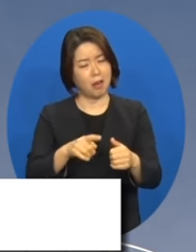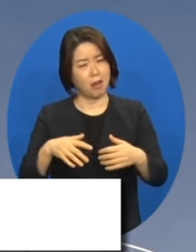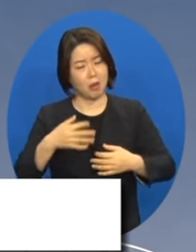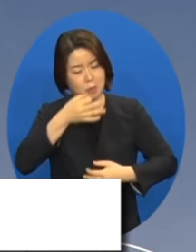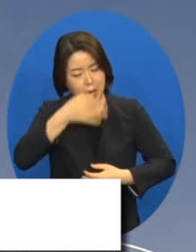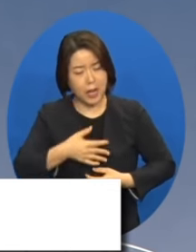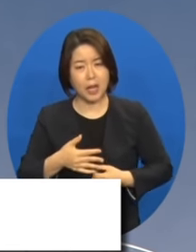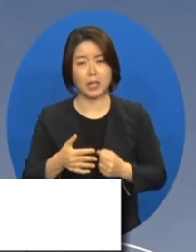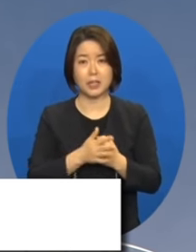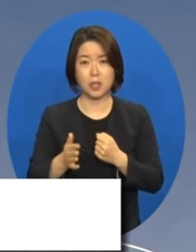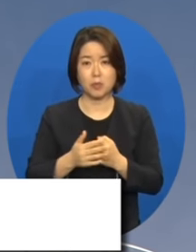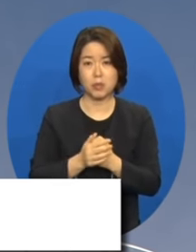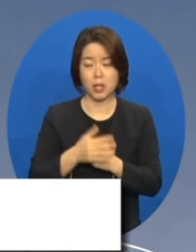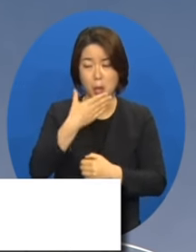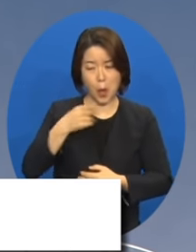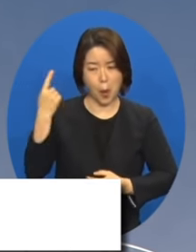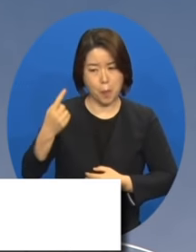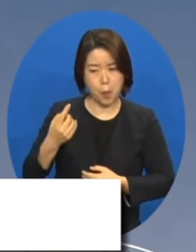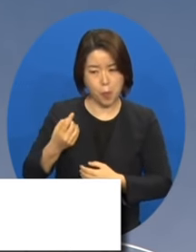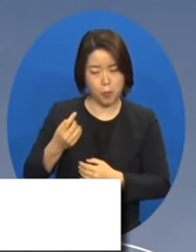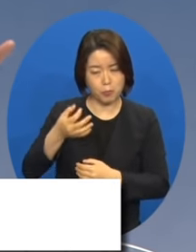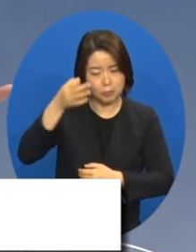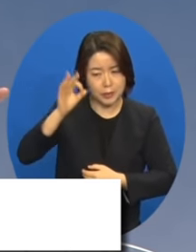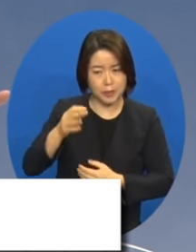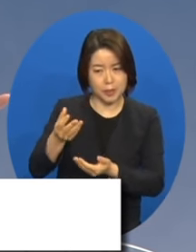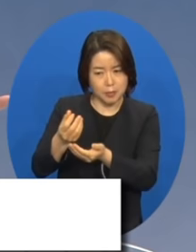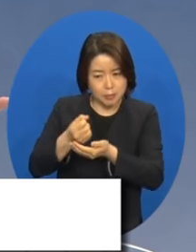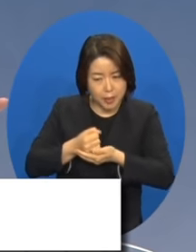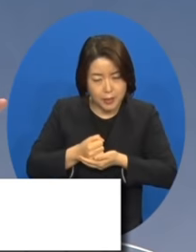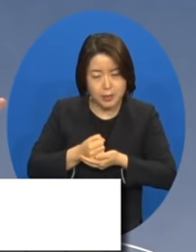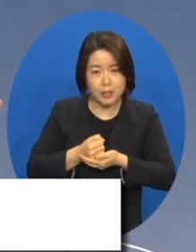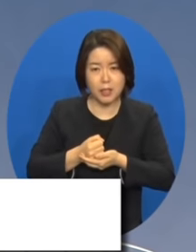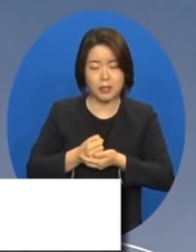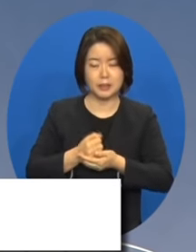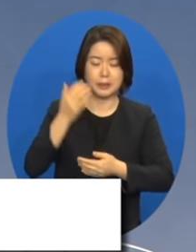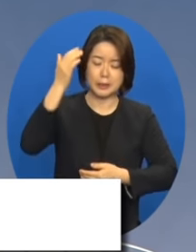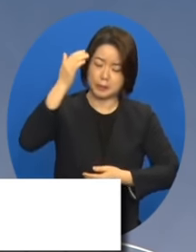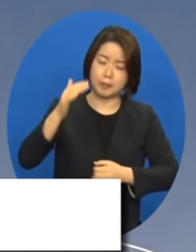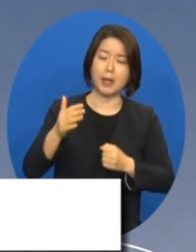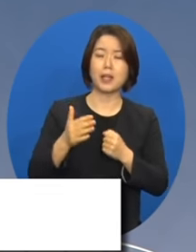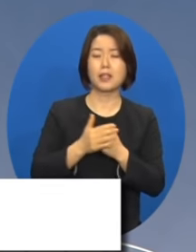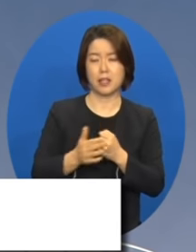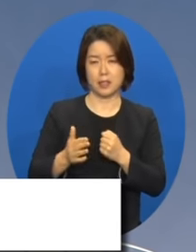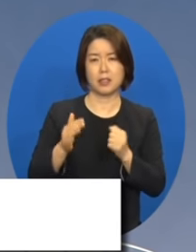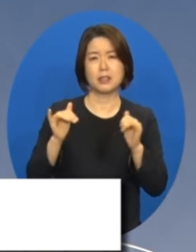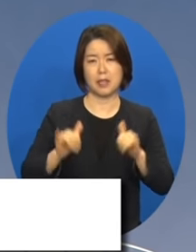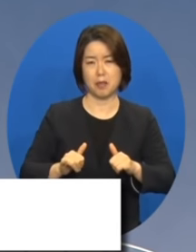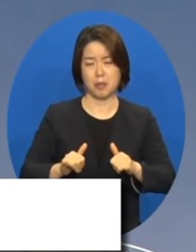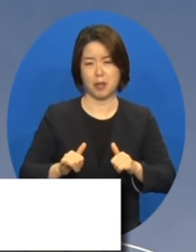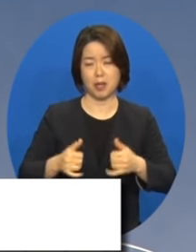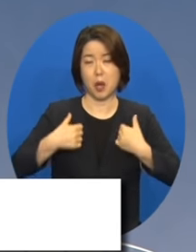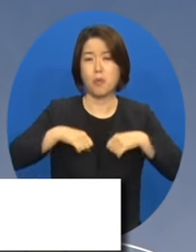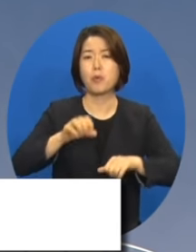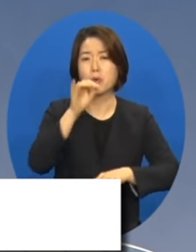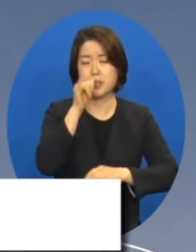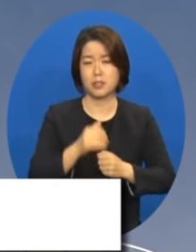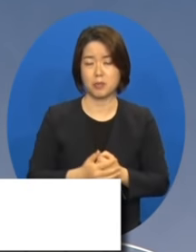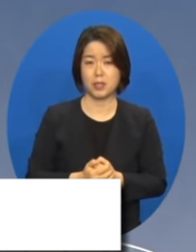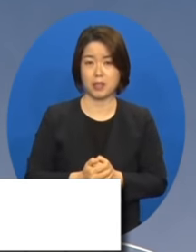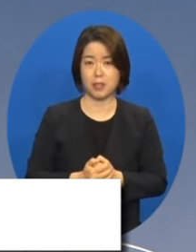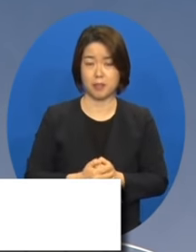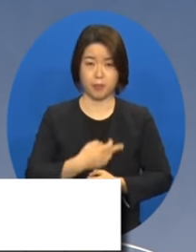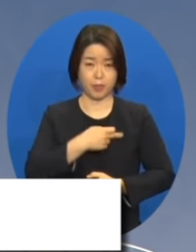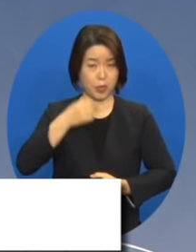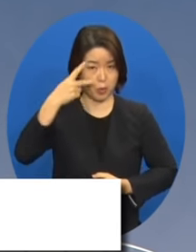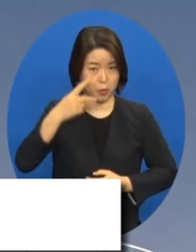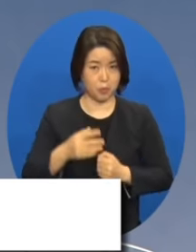사도 바울이 그렇게 생각해서 스스로 그 권리를 포기했다 는 것 사도 바울이 원하는 것은 어떤 대우를 받는 것이